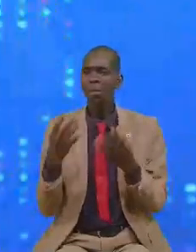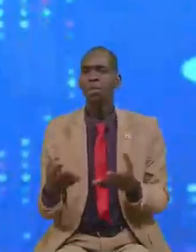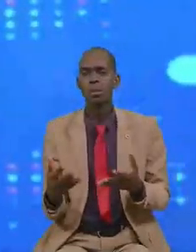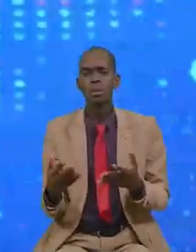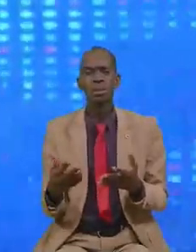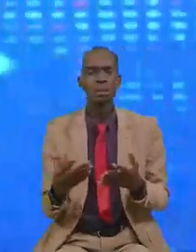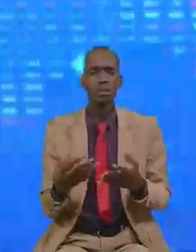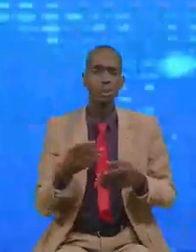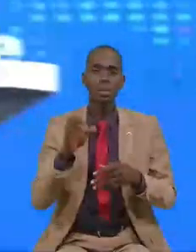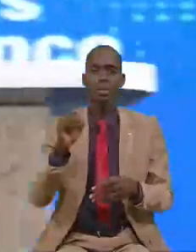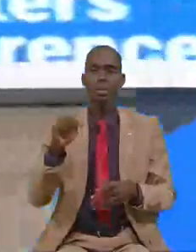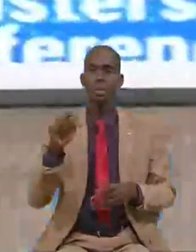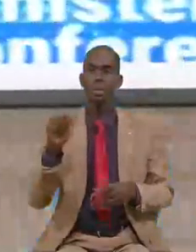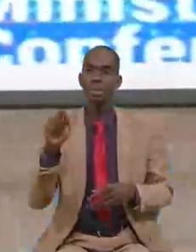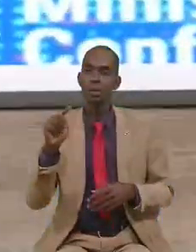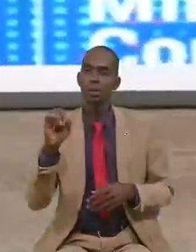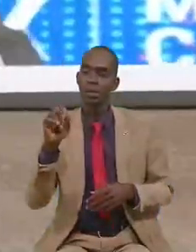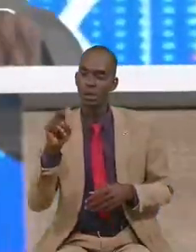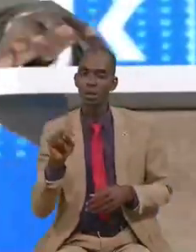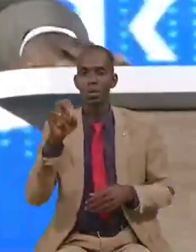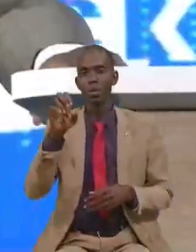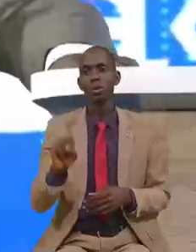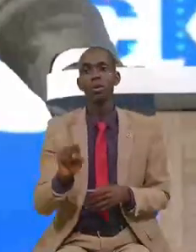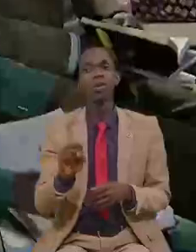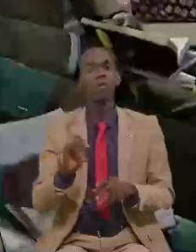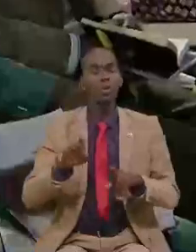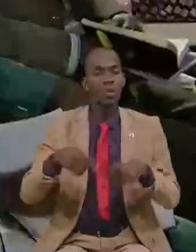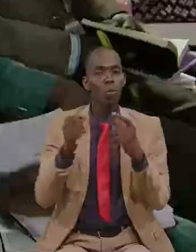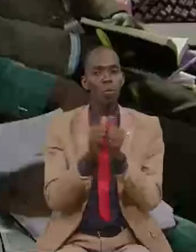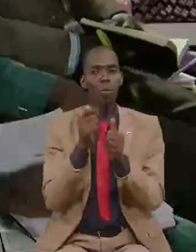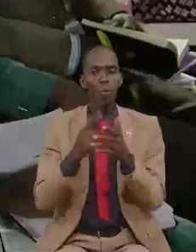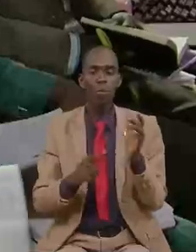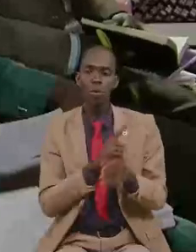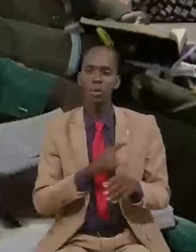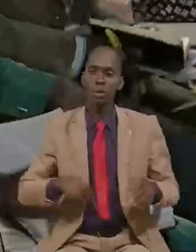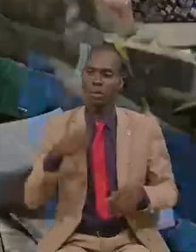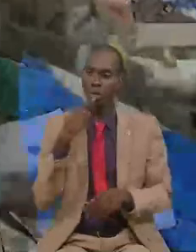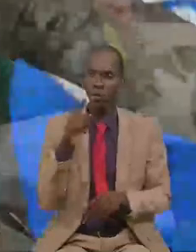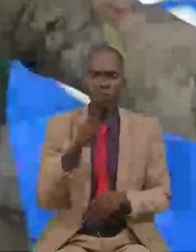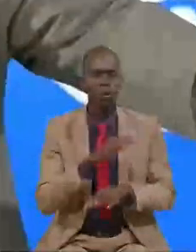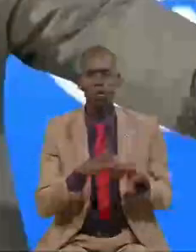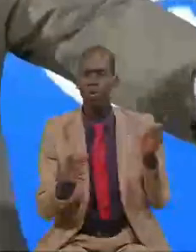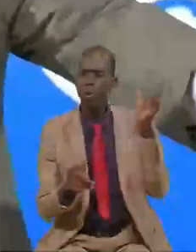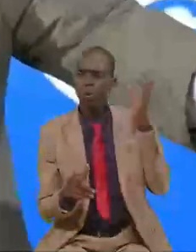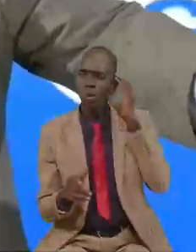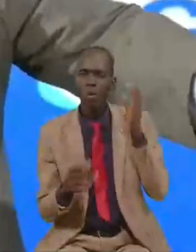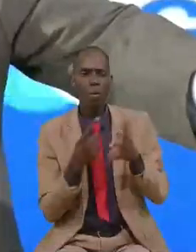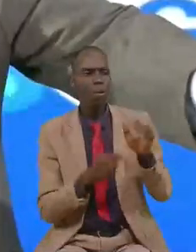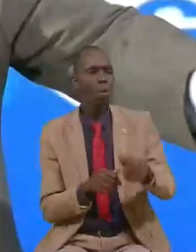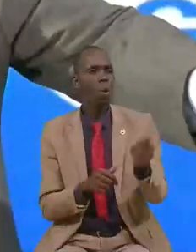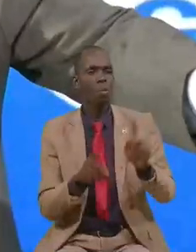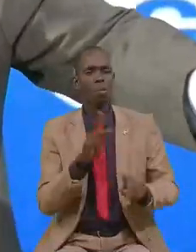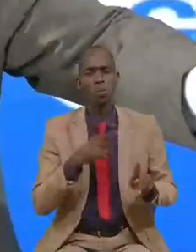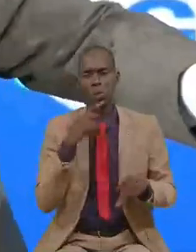plusieurs chaînes. Porte ce que Dieu t'a dit. Il ne faut pas porter ce qu'on t'a dit, ce qu'on a dit de toi,